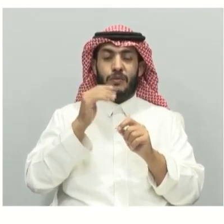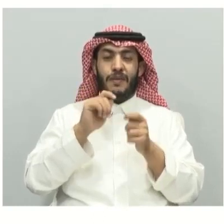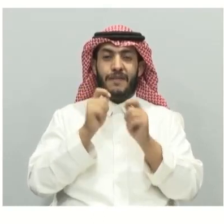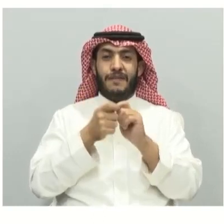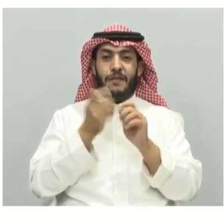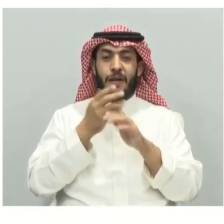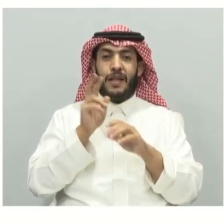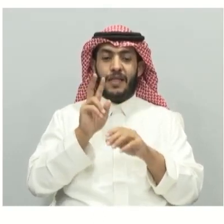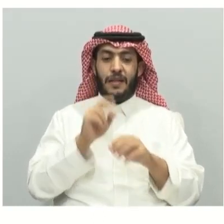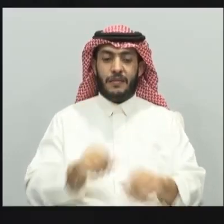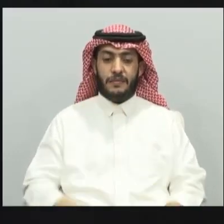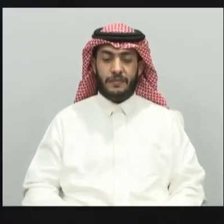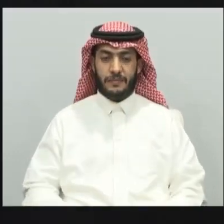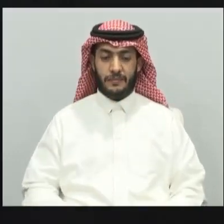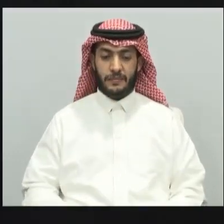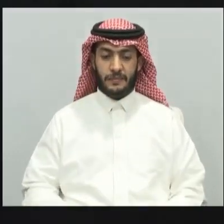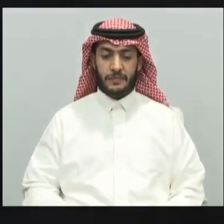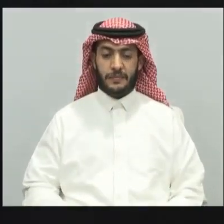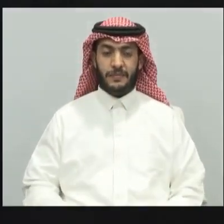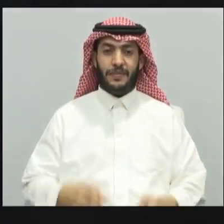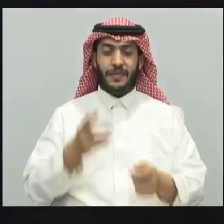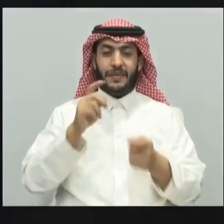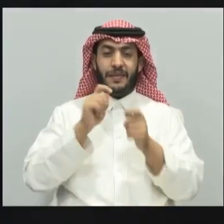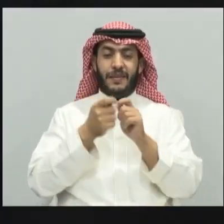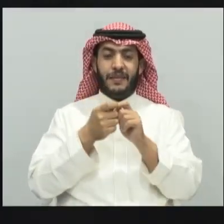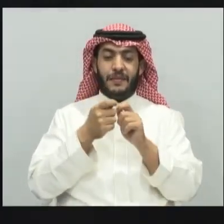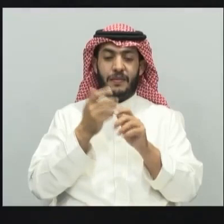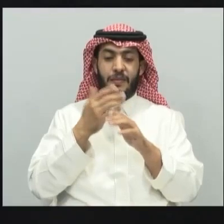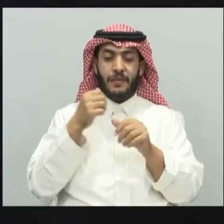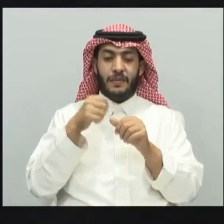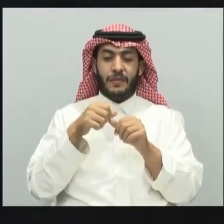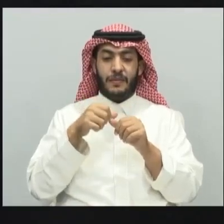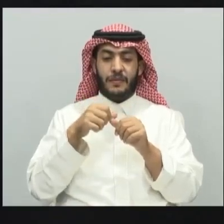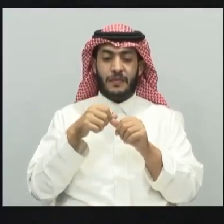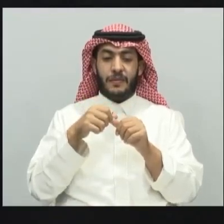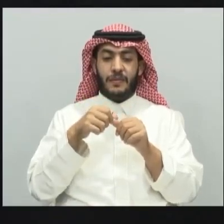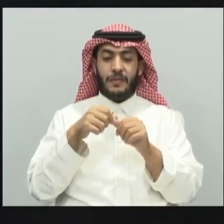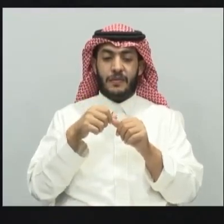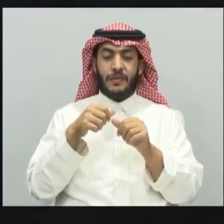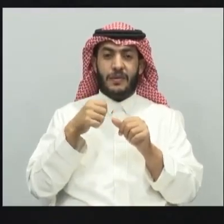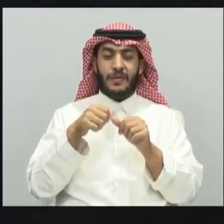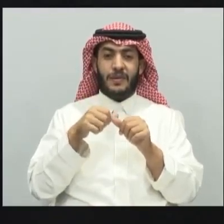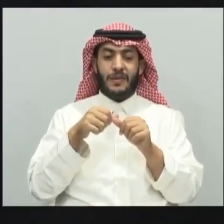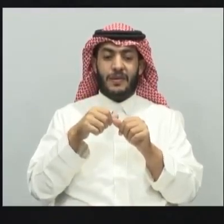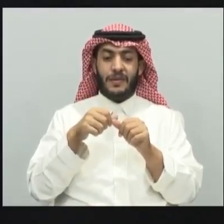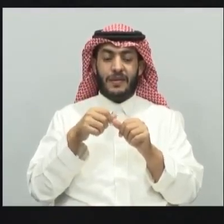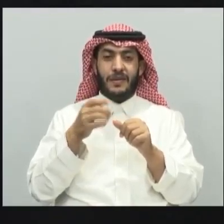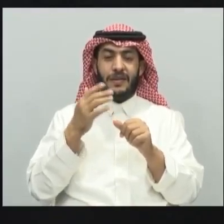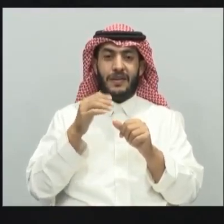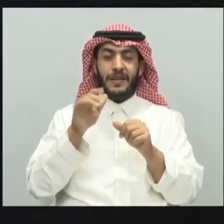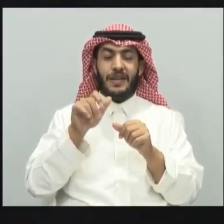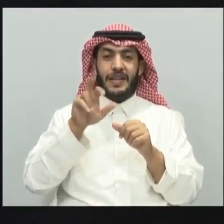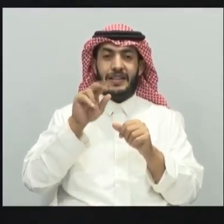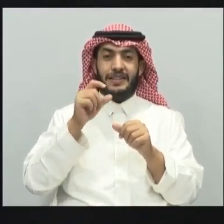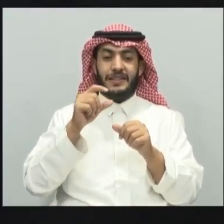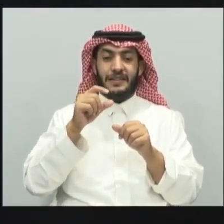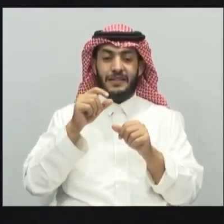لانه كذاب واسقطه بقيه اين بقيه هنا بقيه روى عن يزيد